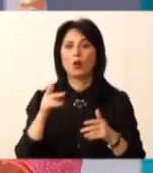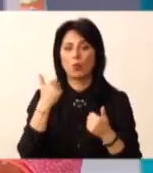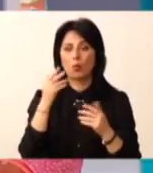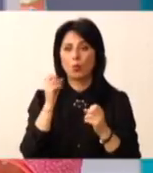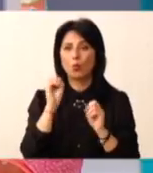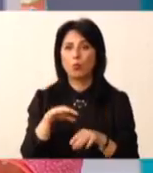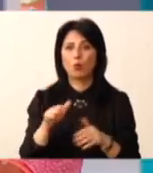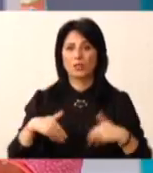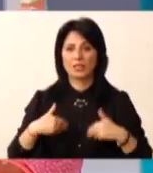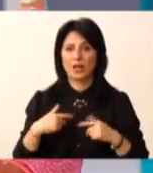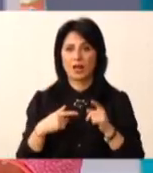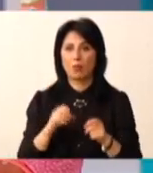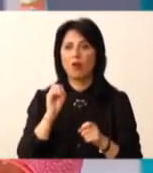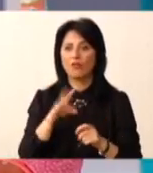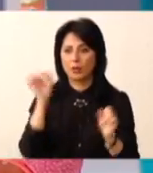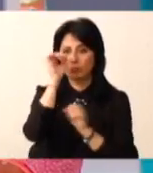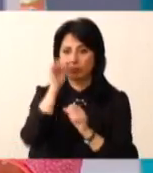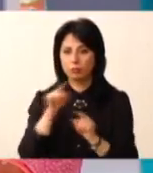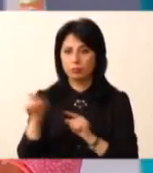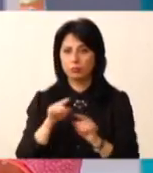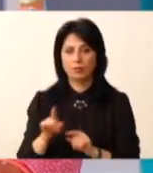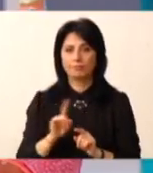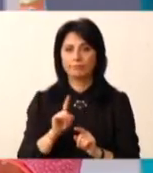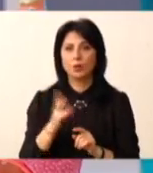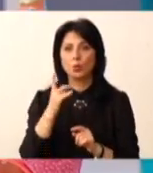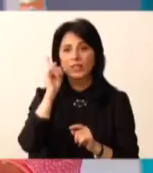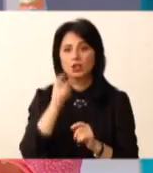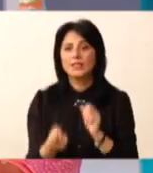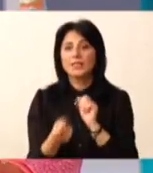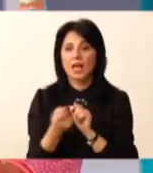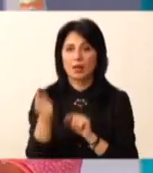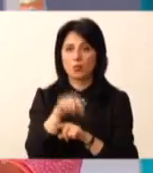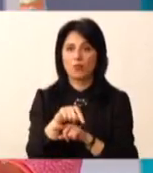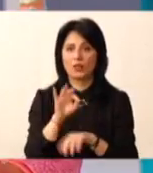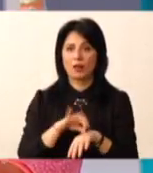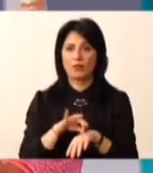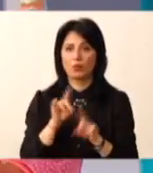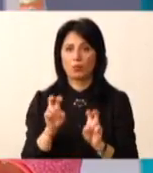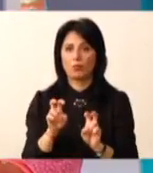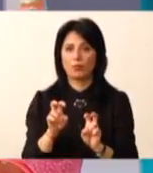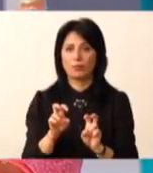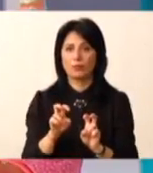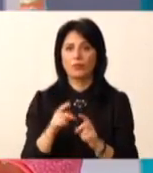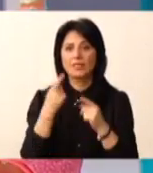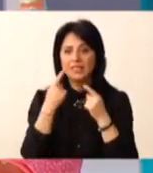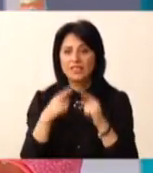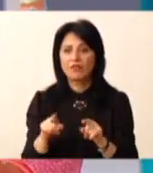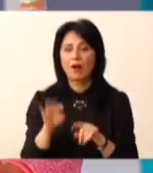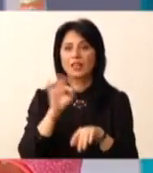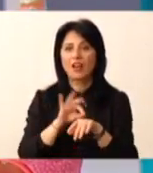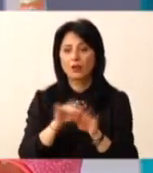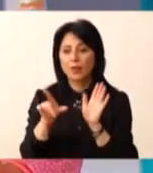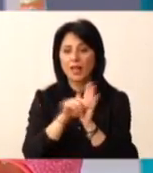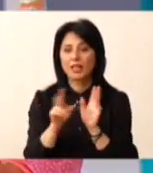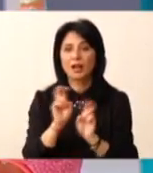პრობლემა, პლუს მის დამახასიათებელი, მისთვის, როგორ გითხრათ, არსებულ სხვა აუტოიმუნურ